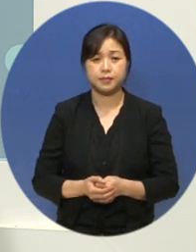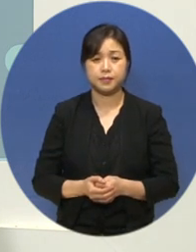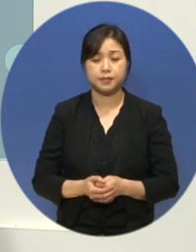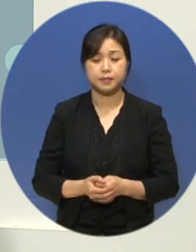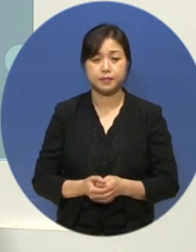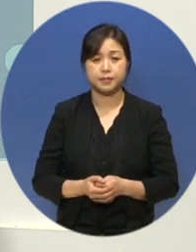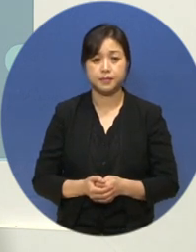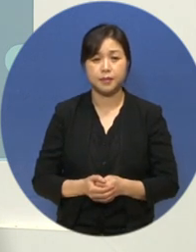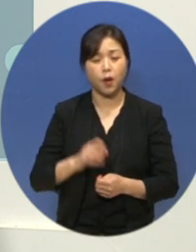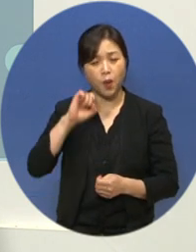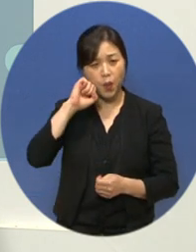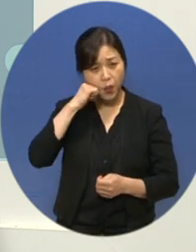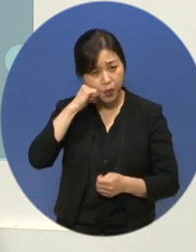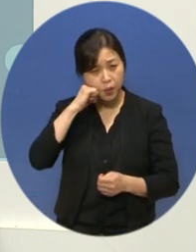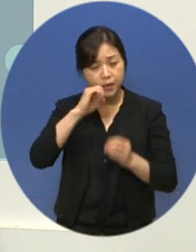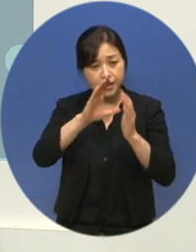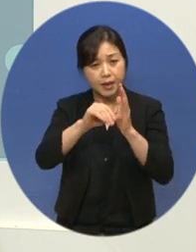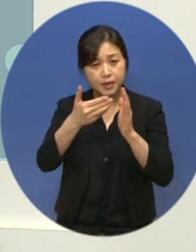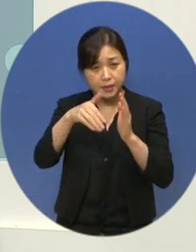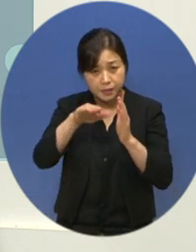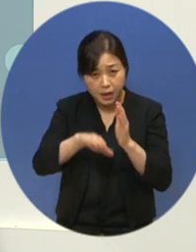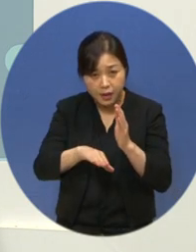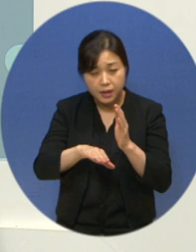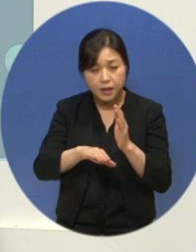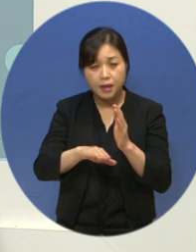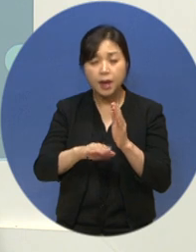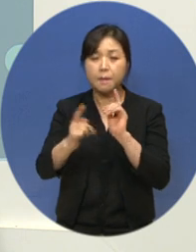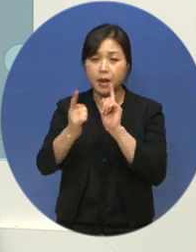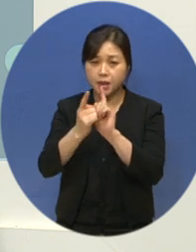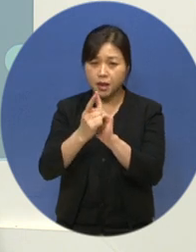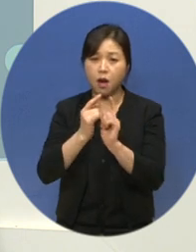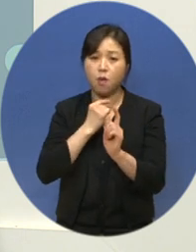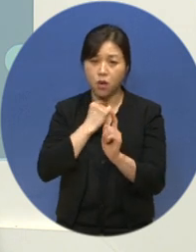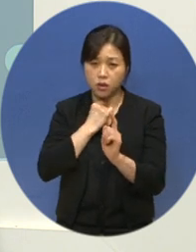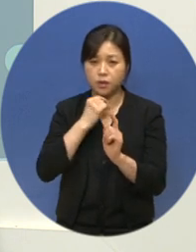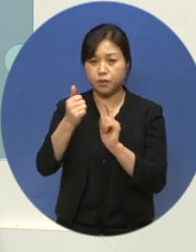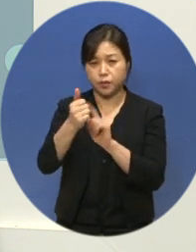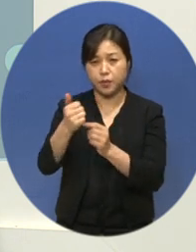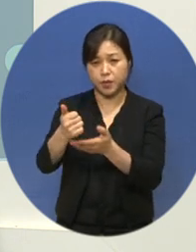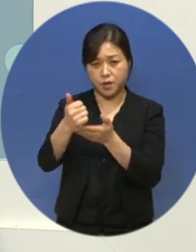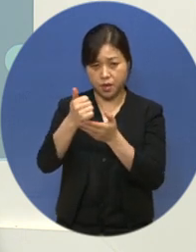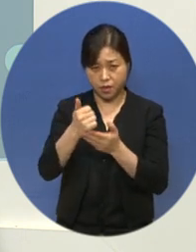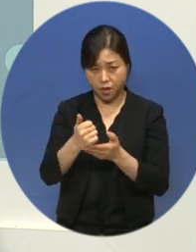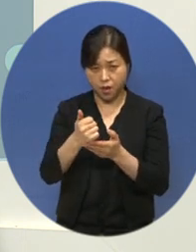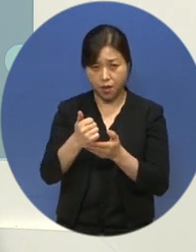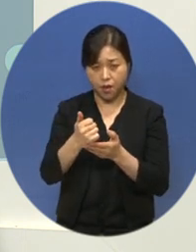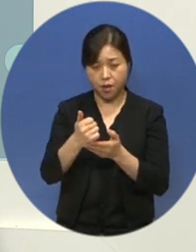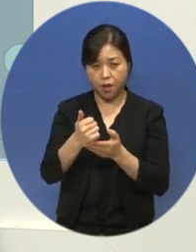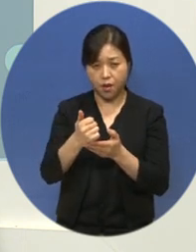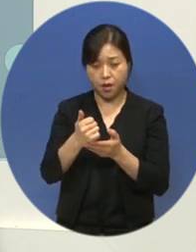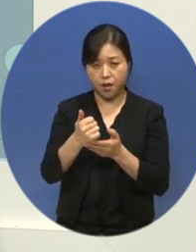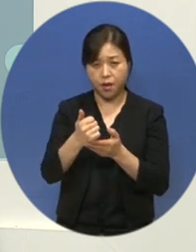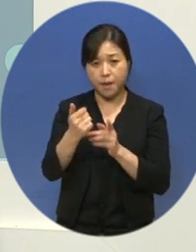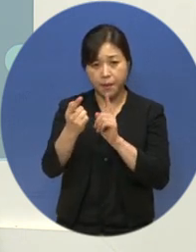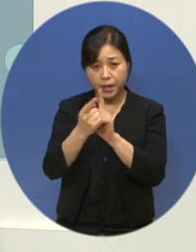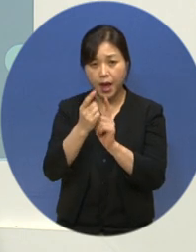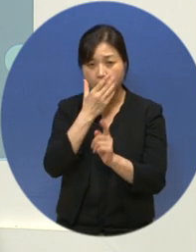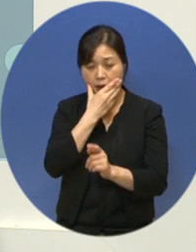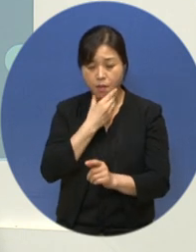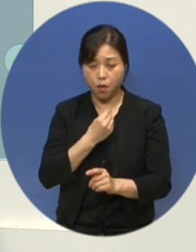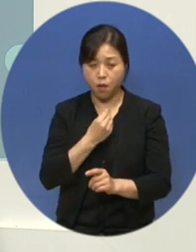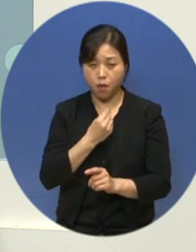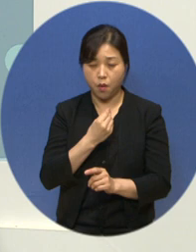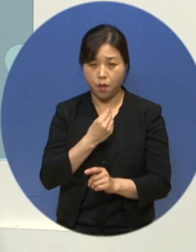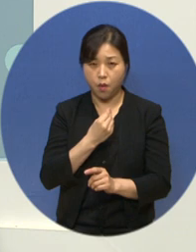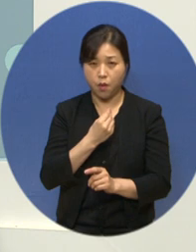만나고 싶은 분을 만나서 그 인연으로 풍 복을 누릴 수 있다는 것은 얼마나 다행한